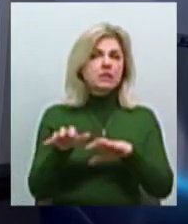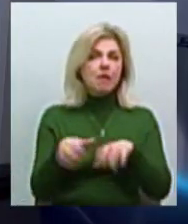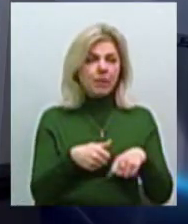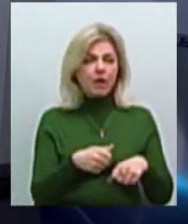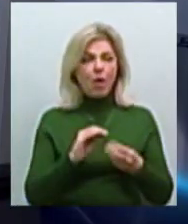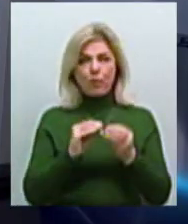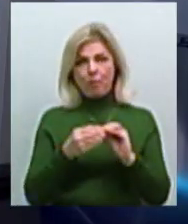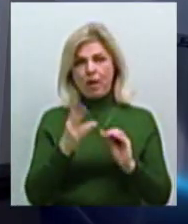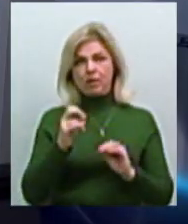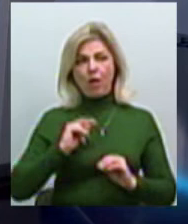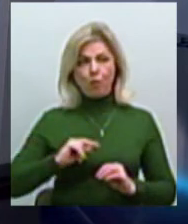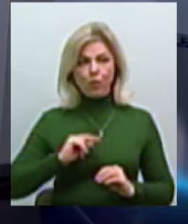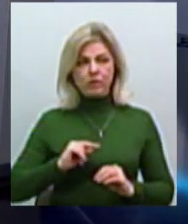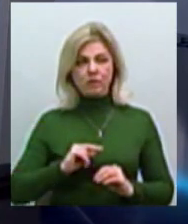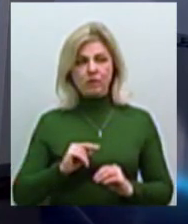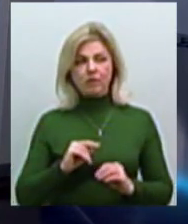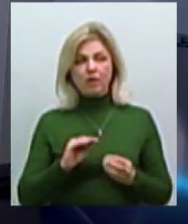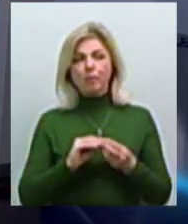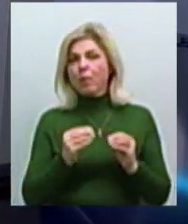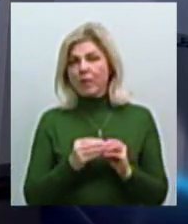це проблеми